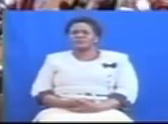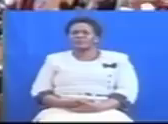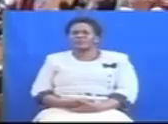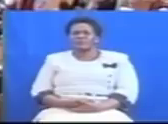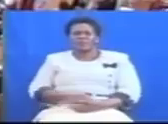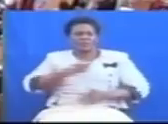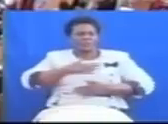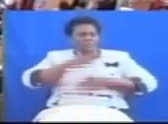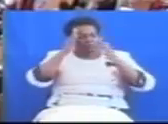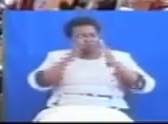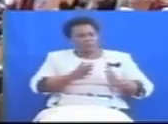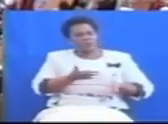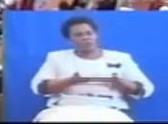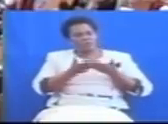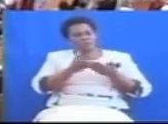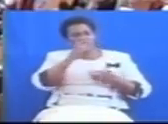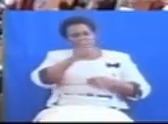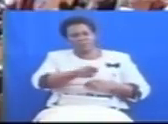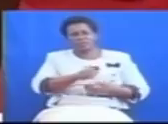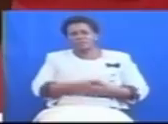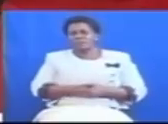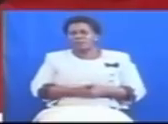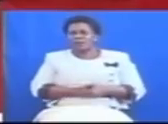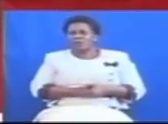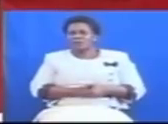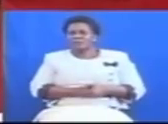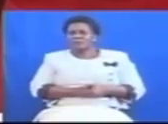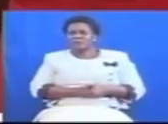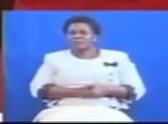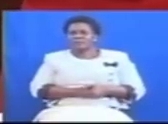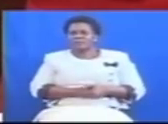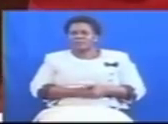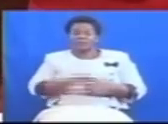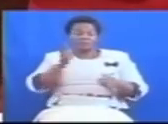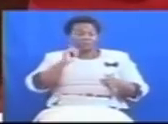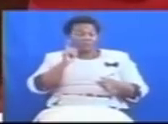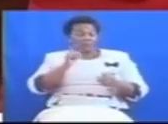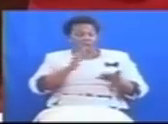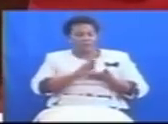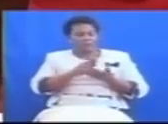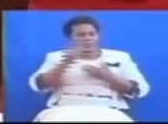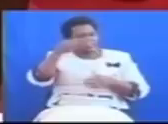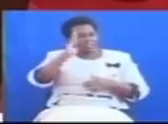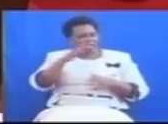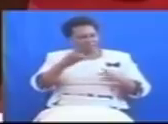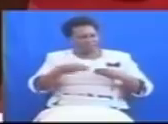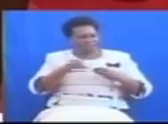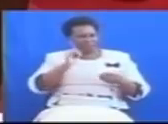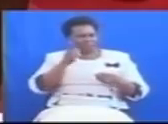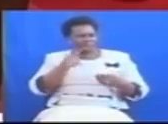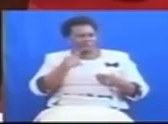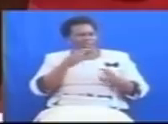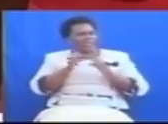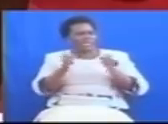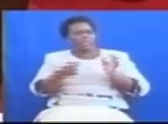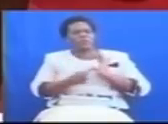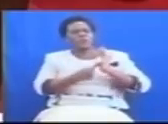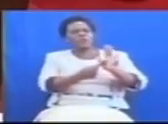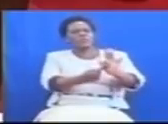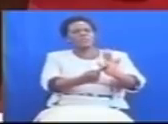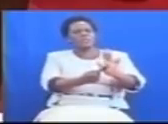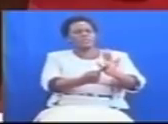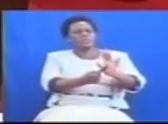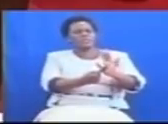Mheshimiwa Naibu Spika. Mheshimiwa Naibu Spika, majibu ya serikali yaliyotolewa hapa bungeni leo hayaonyeshi dhamira ya